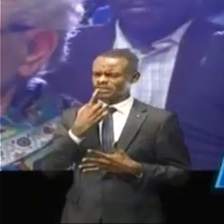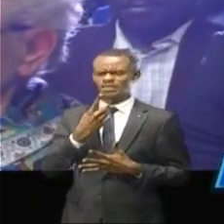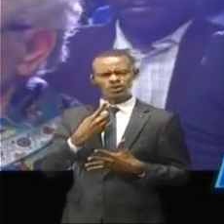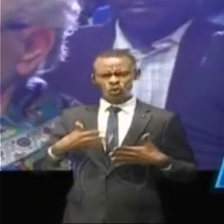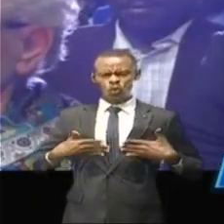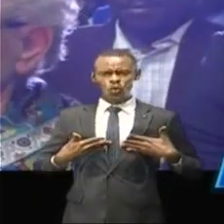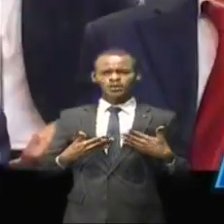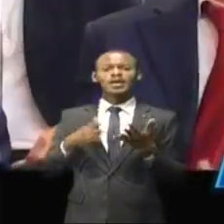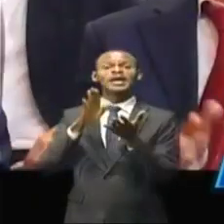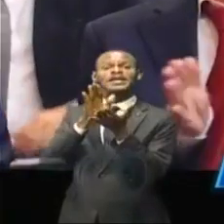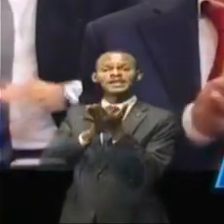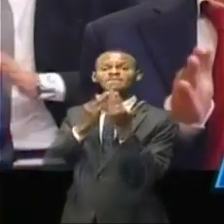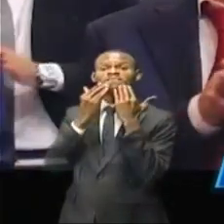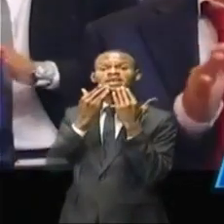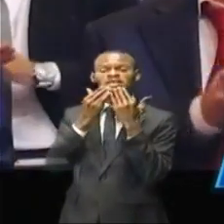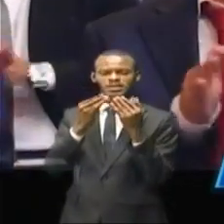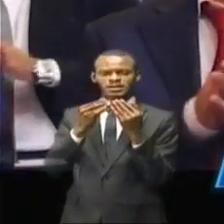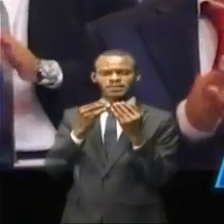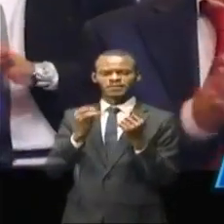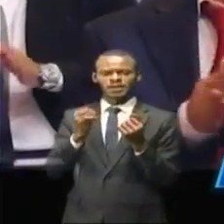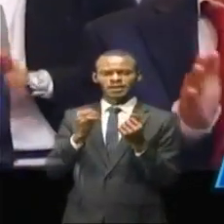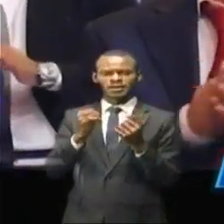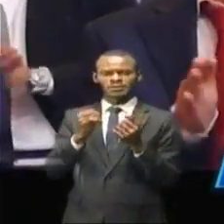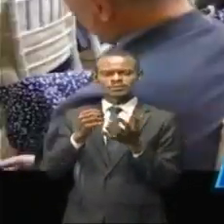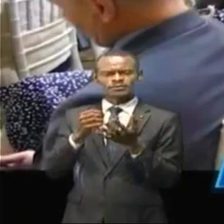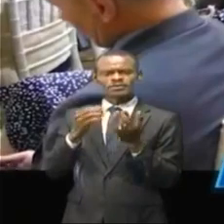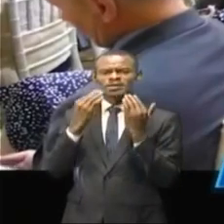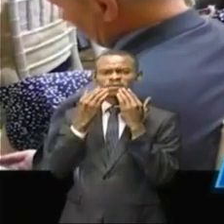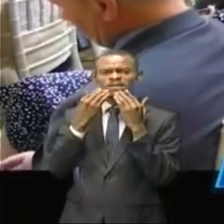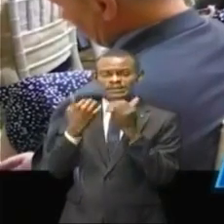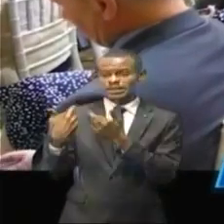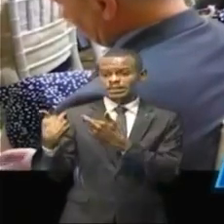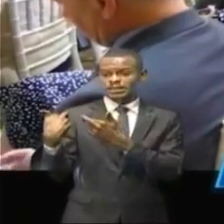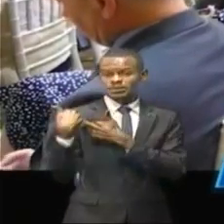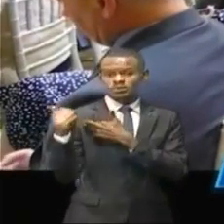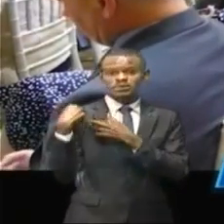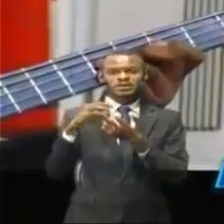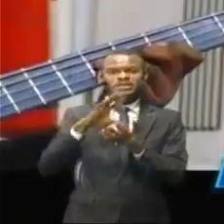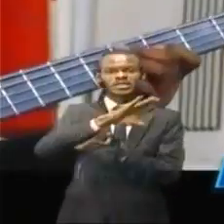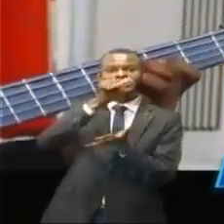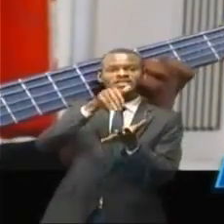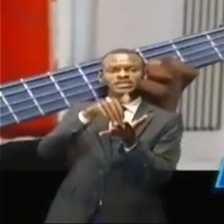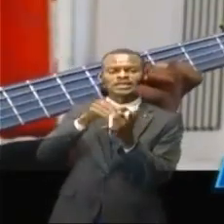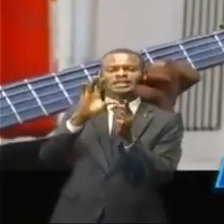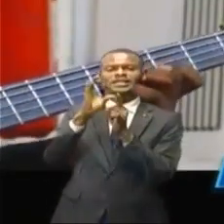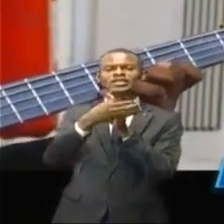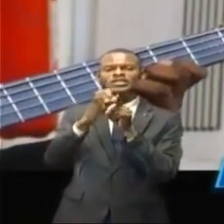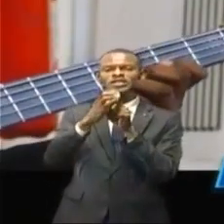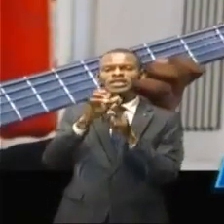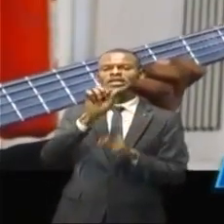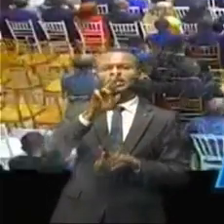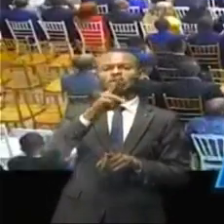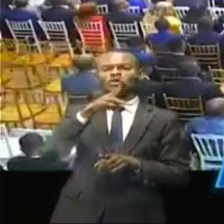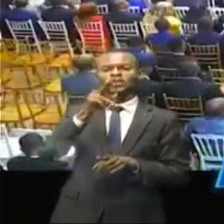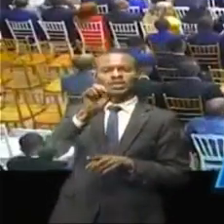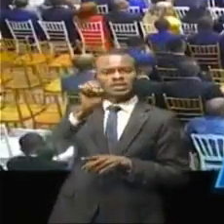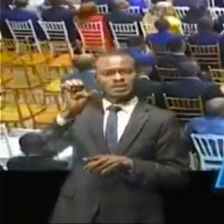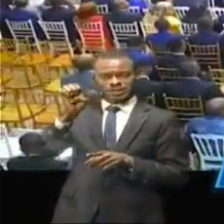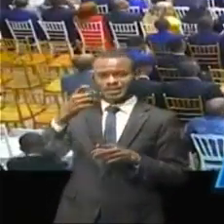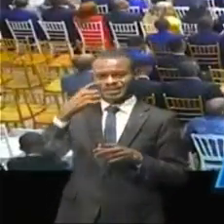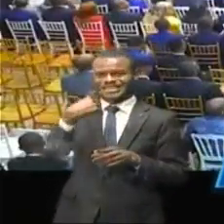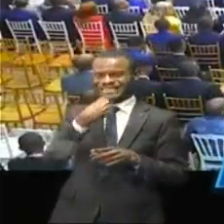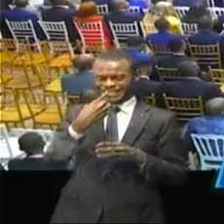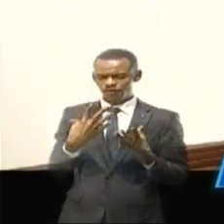culturel russe basé au Congo-Brazzaville, Maria Fakrou Tinova, qui a rendu possible ces concerts.